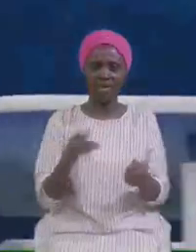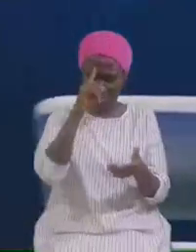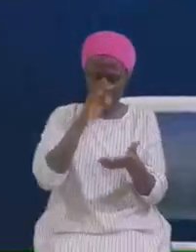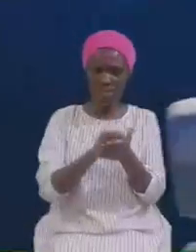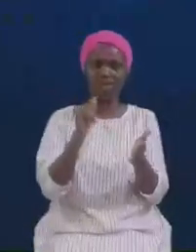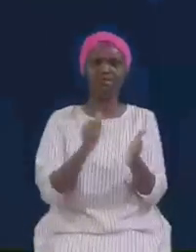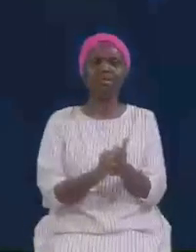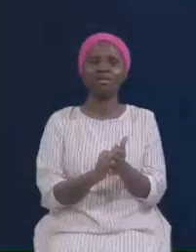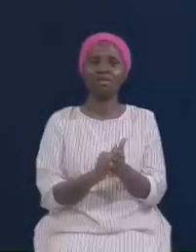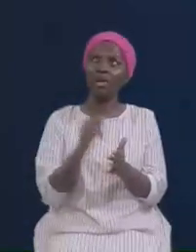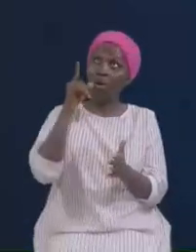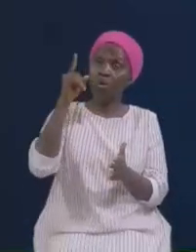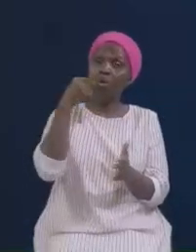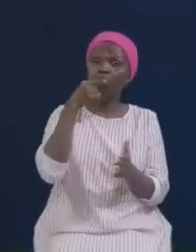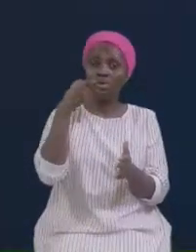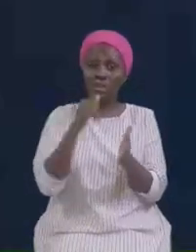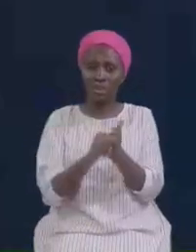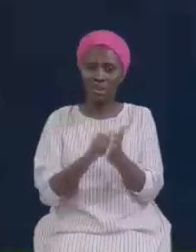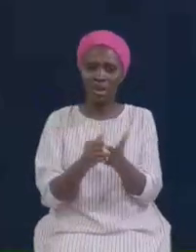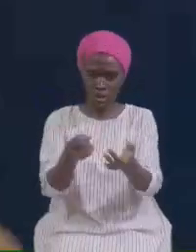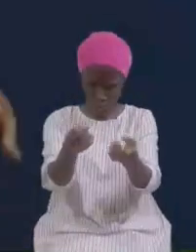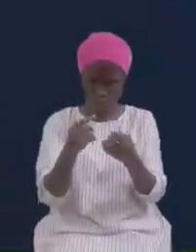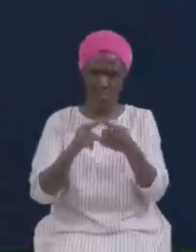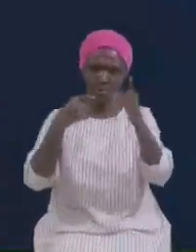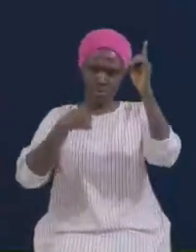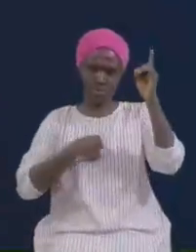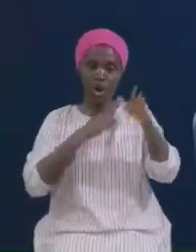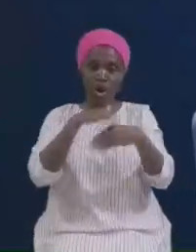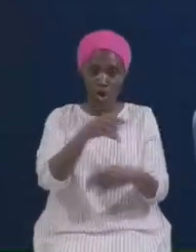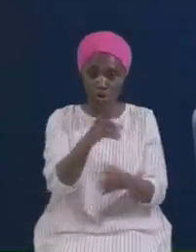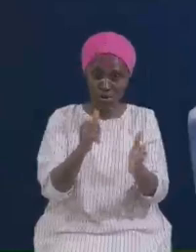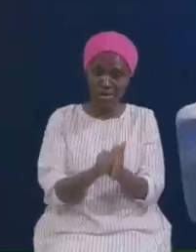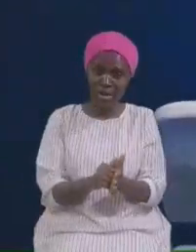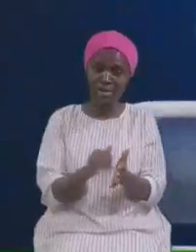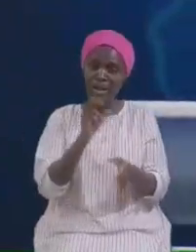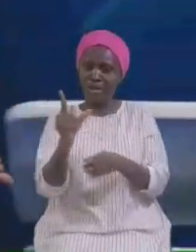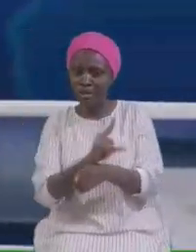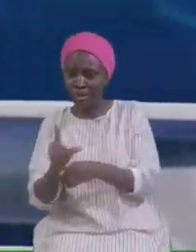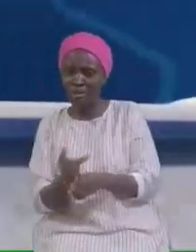Celui qui dit, venez à moi, ou tout qui est fatigué, chargé, et je vous donnerai du repos.